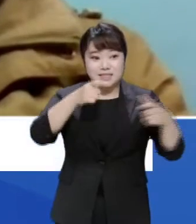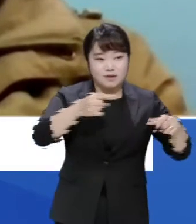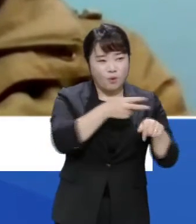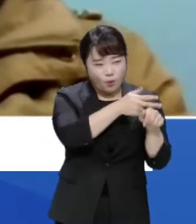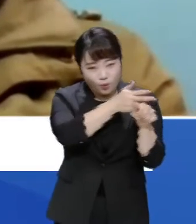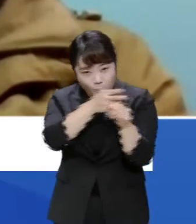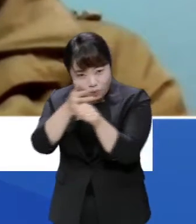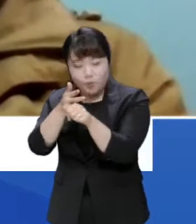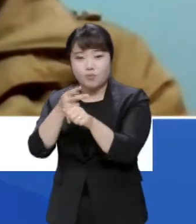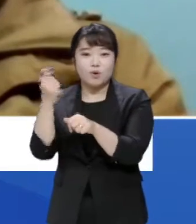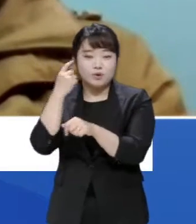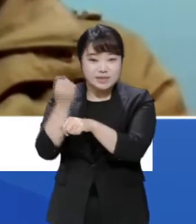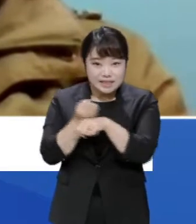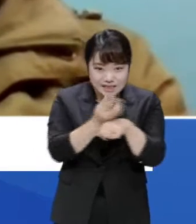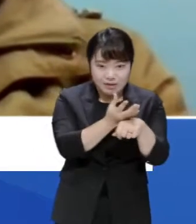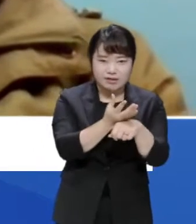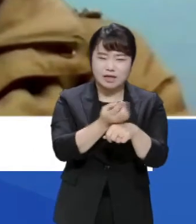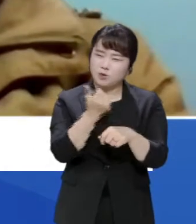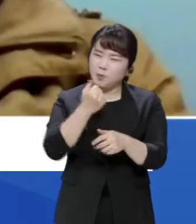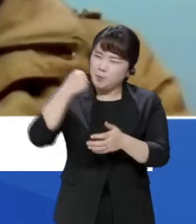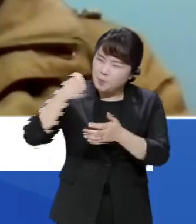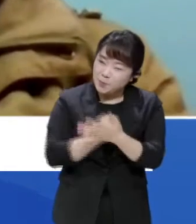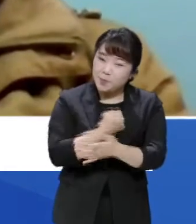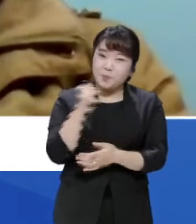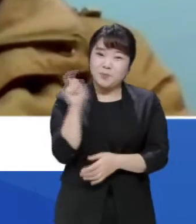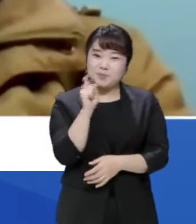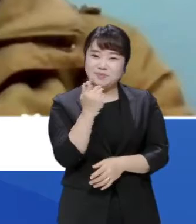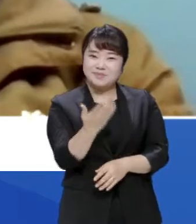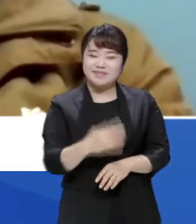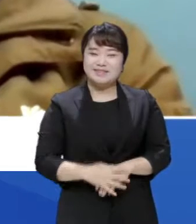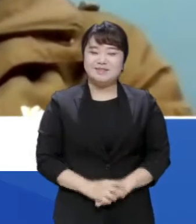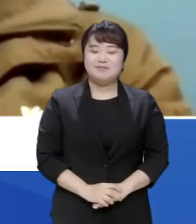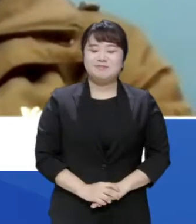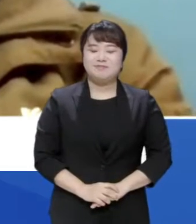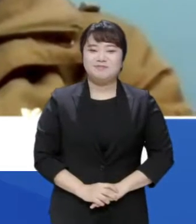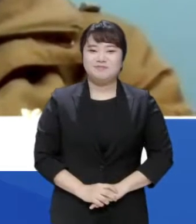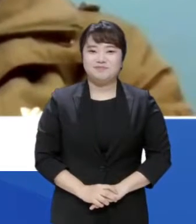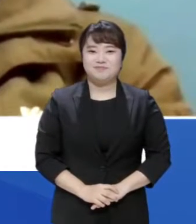취재하고 방송하면서 그래도 좀 아쉬운 점이 있다면요.